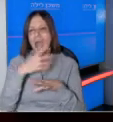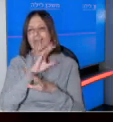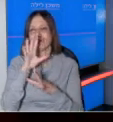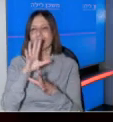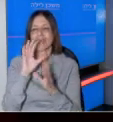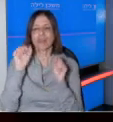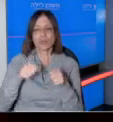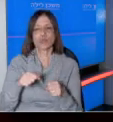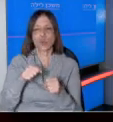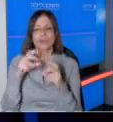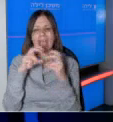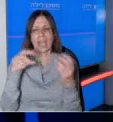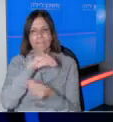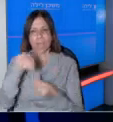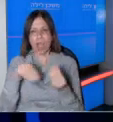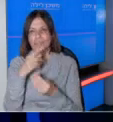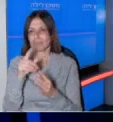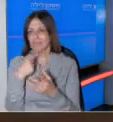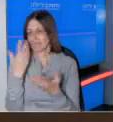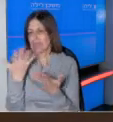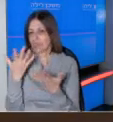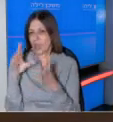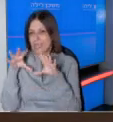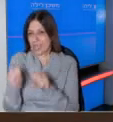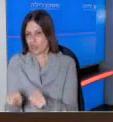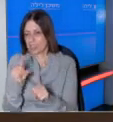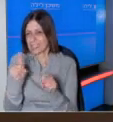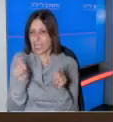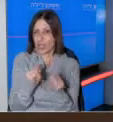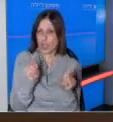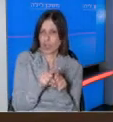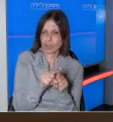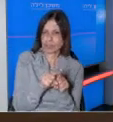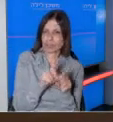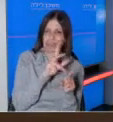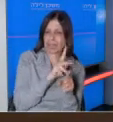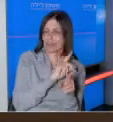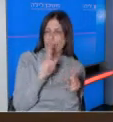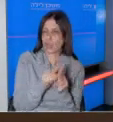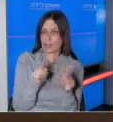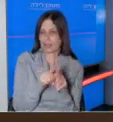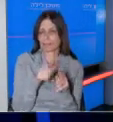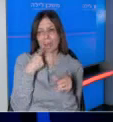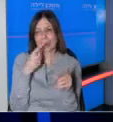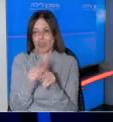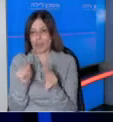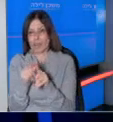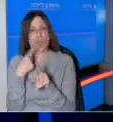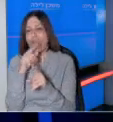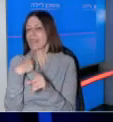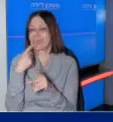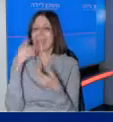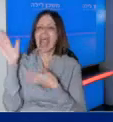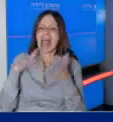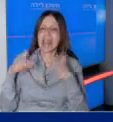לבוא ולהגיד שמה שקורה בהתיישבות זה כמו מה שקורה בצאלים, זה לא אותו דבר. לא אמרתי אותו דבר. השורה, יקיר. אמרתי שאלימות זה